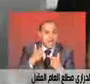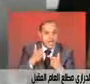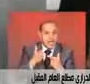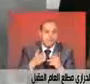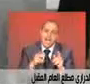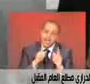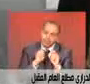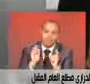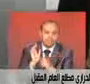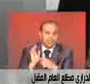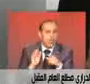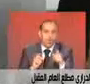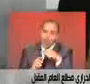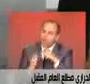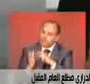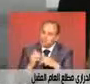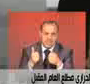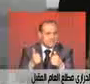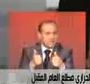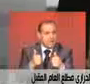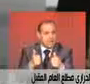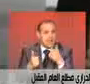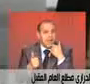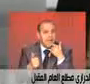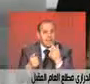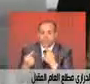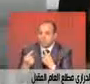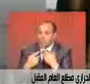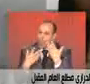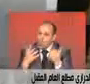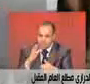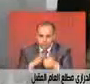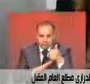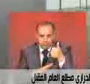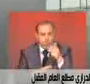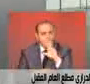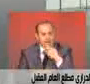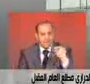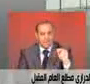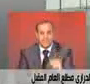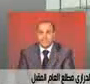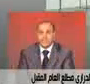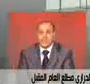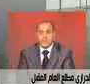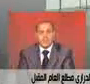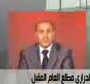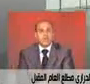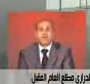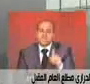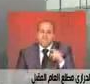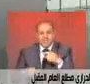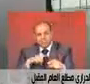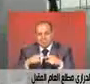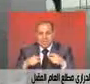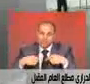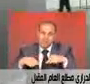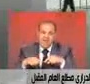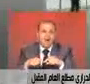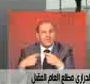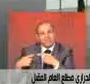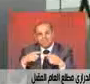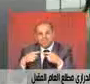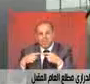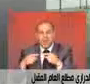يحترم مواقف جميع الأطراف ويمثل فوزا للجميع دون استثناء. ويذكر أن الخلافات أثناء القمة التي كانت